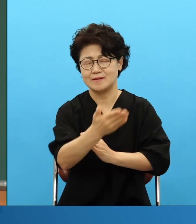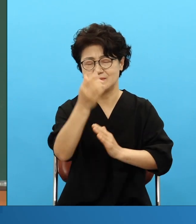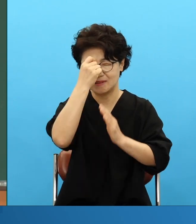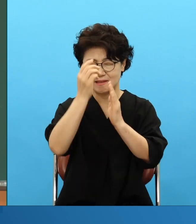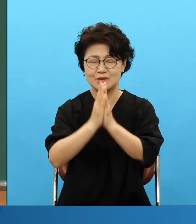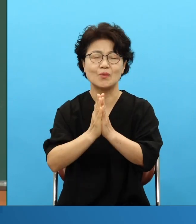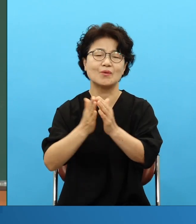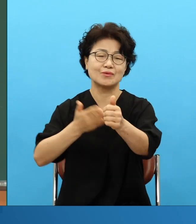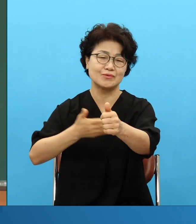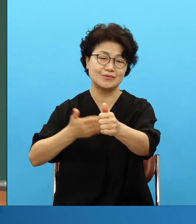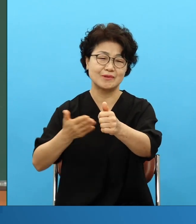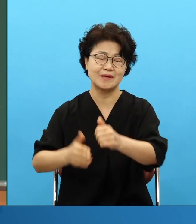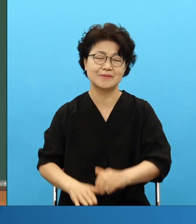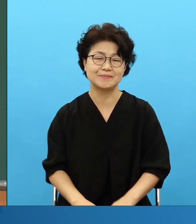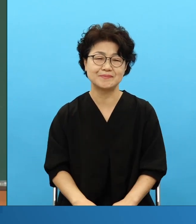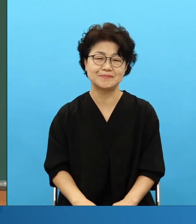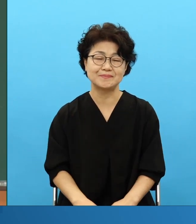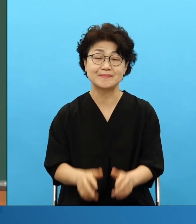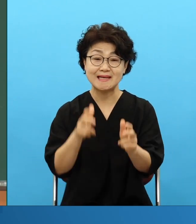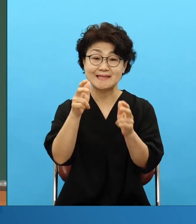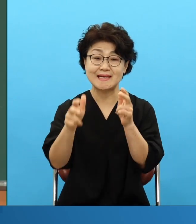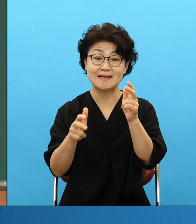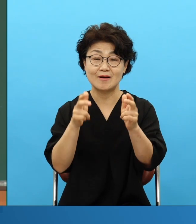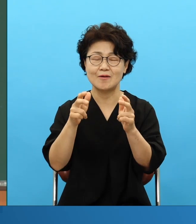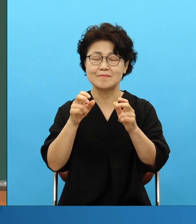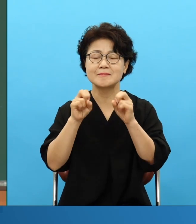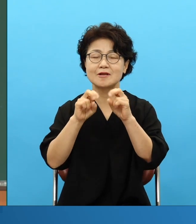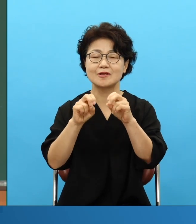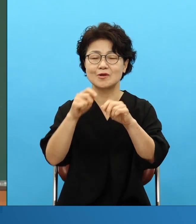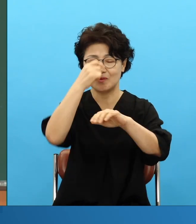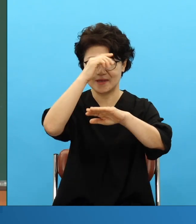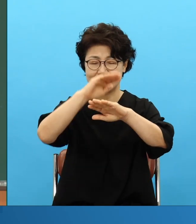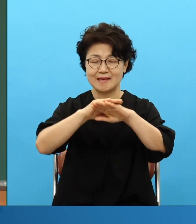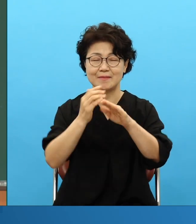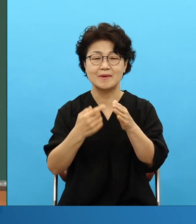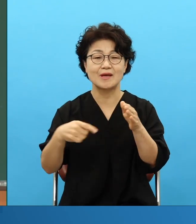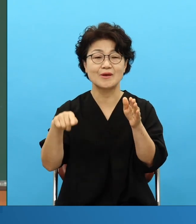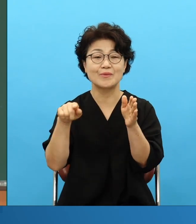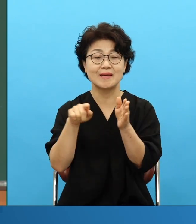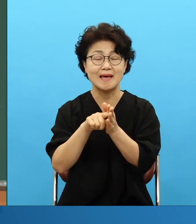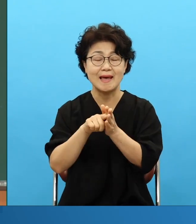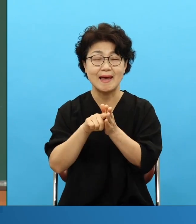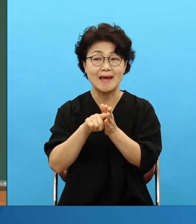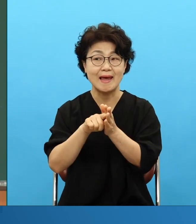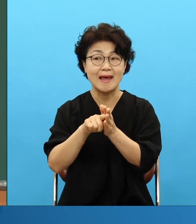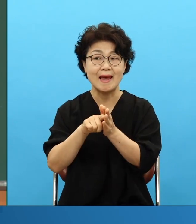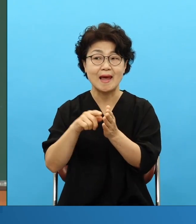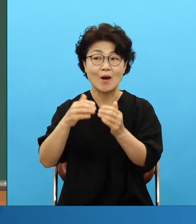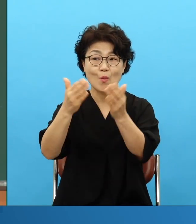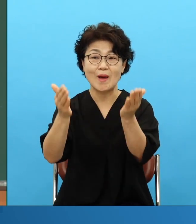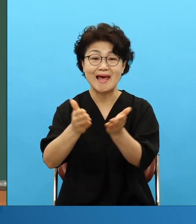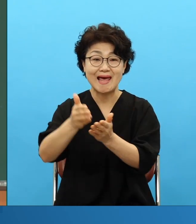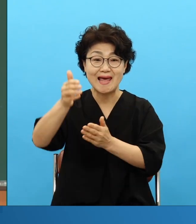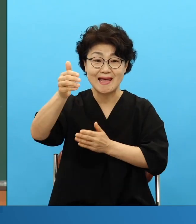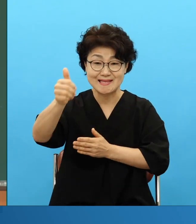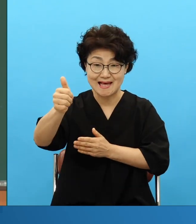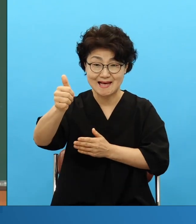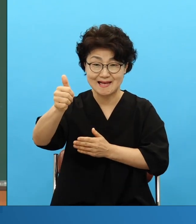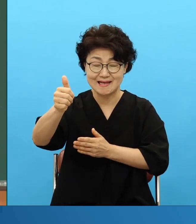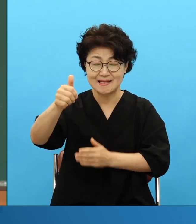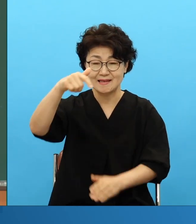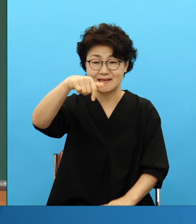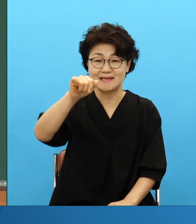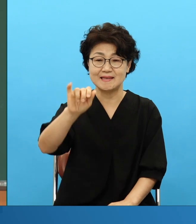이 시간에는 산업선교 예배를 위해 증경 회장님이신 김순례 사모님